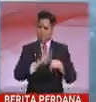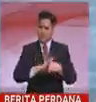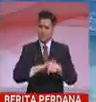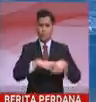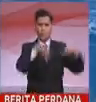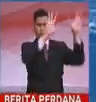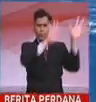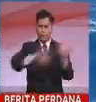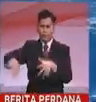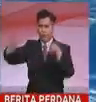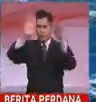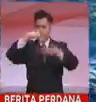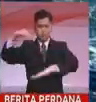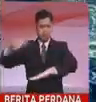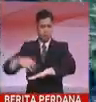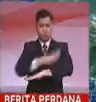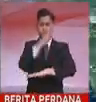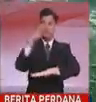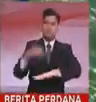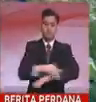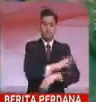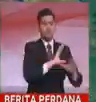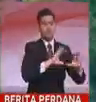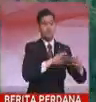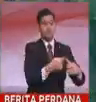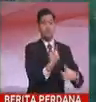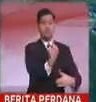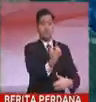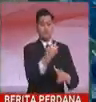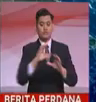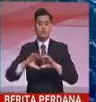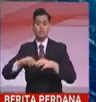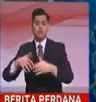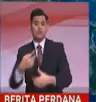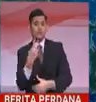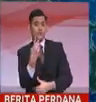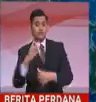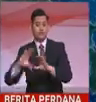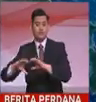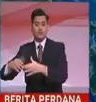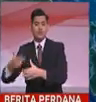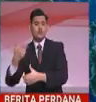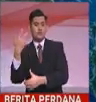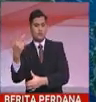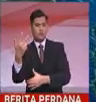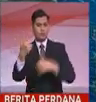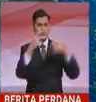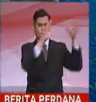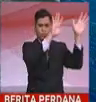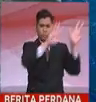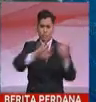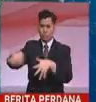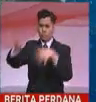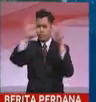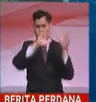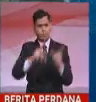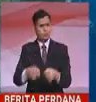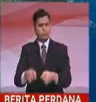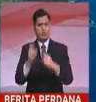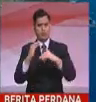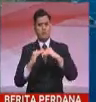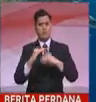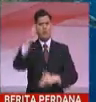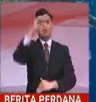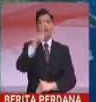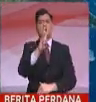kencang serta lok bergelora kategori pertama, kedua dan juga ketiga, yang mana angin bertiup dengan kencang melebihi 60 km/jam